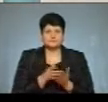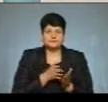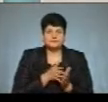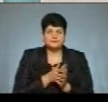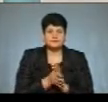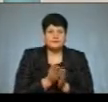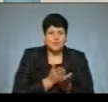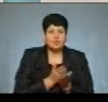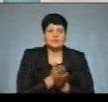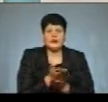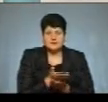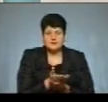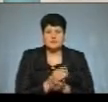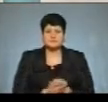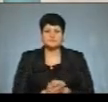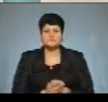потратити. Ну,